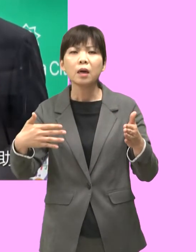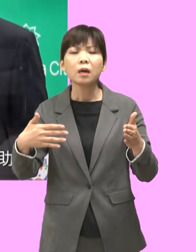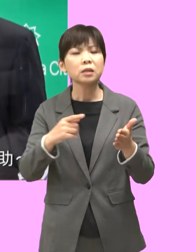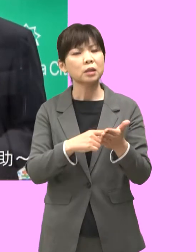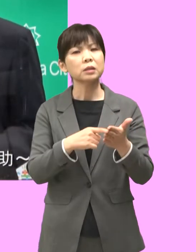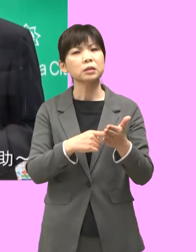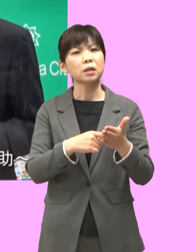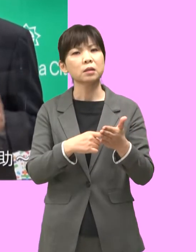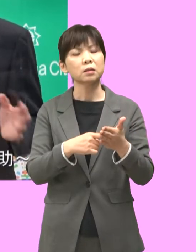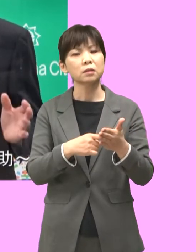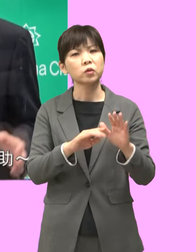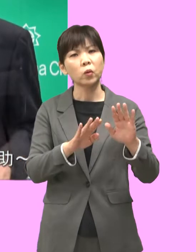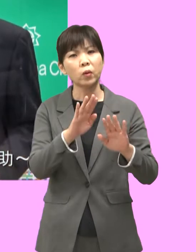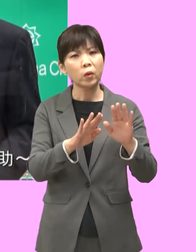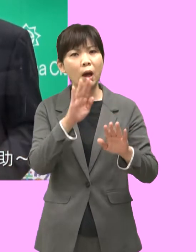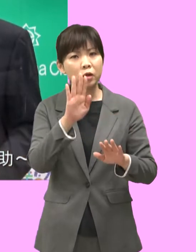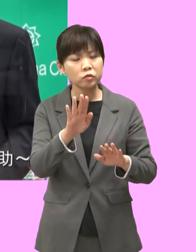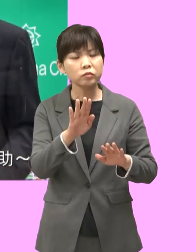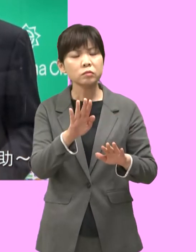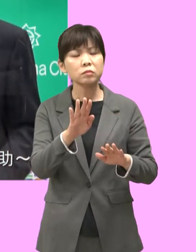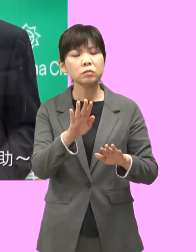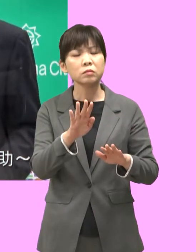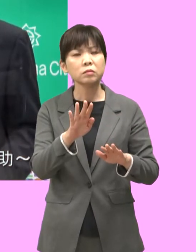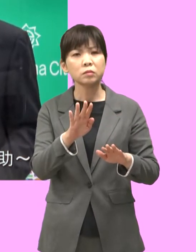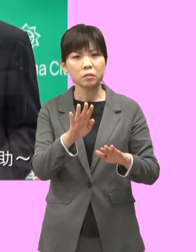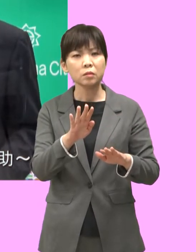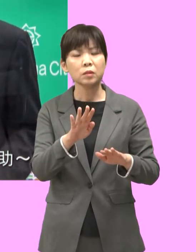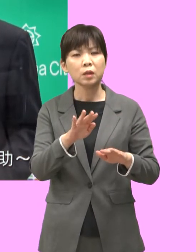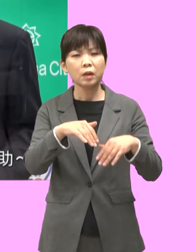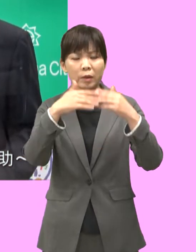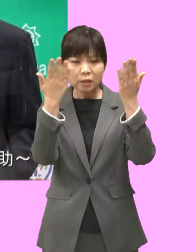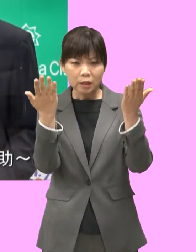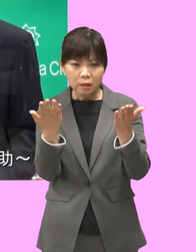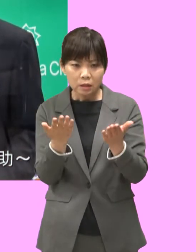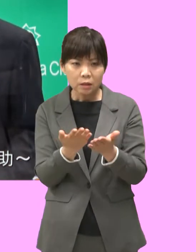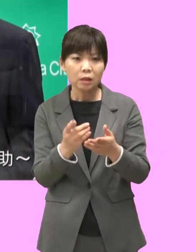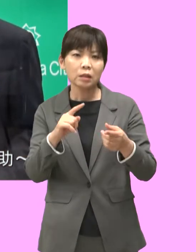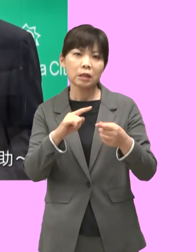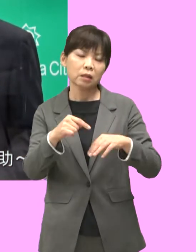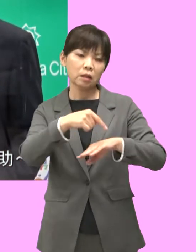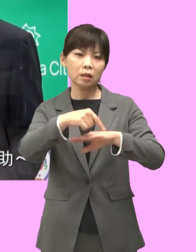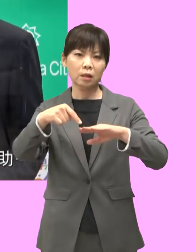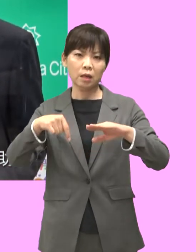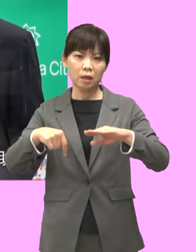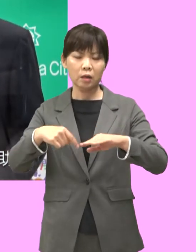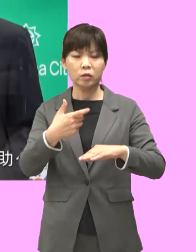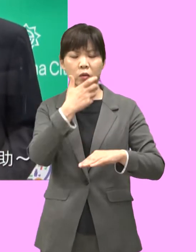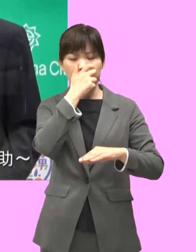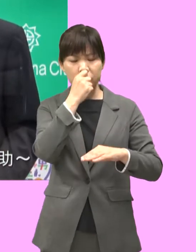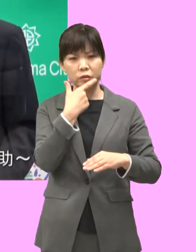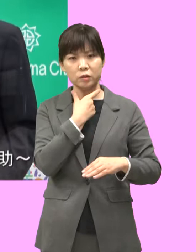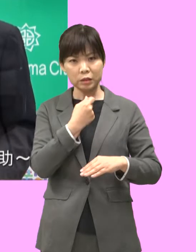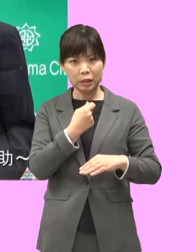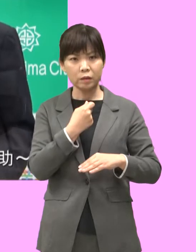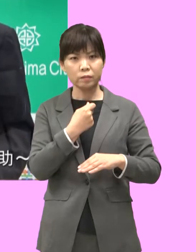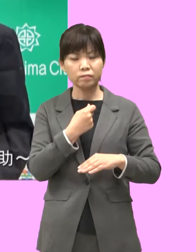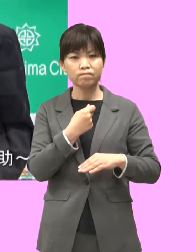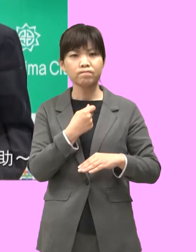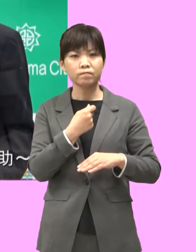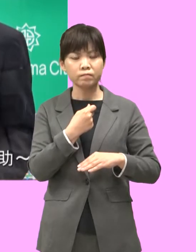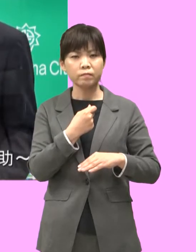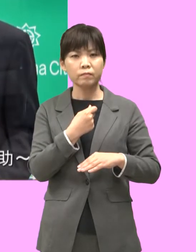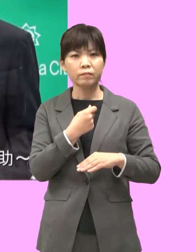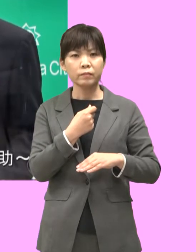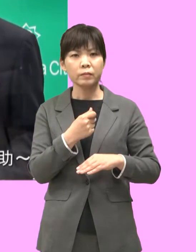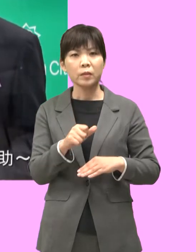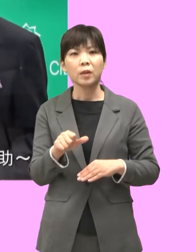ども、除雪に関するまた全体的な計画を充実させてまいるつもりでありますし、まあ、仕組みとしてもい